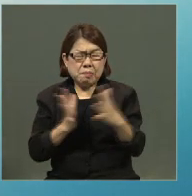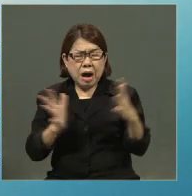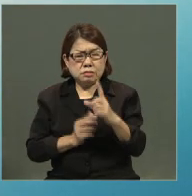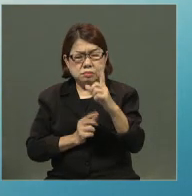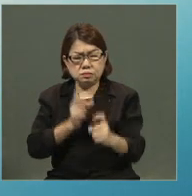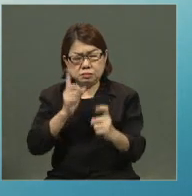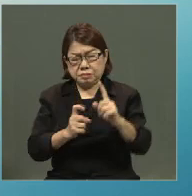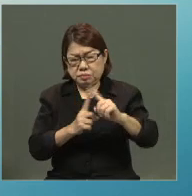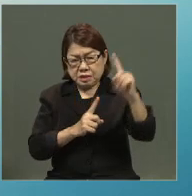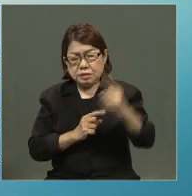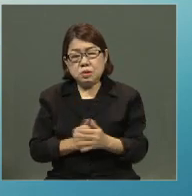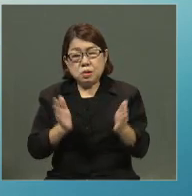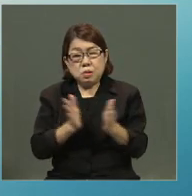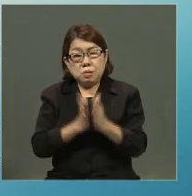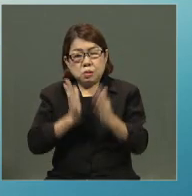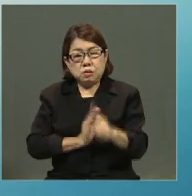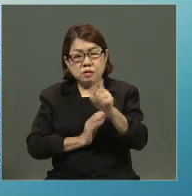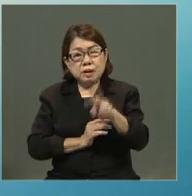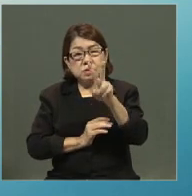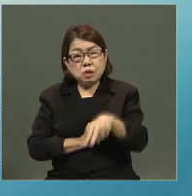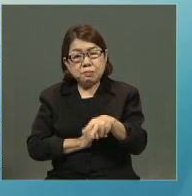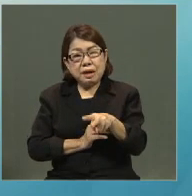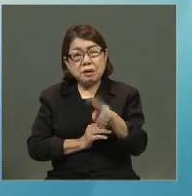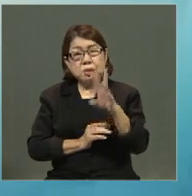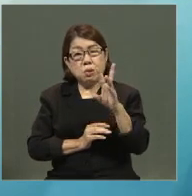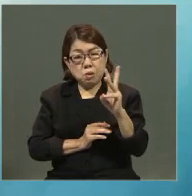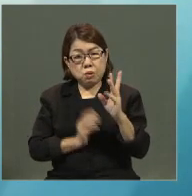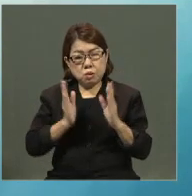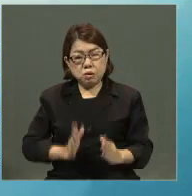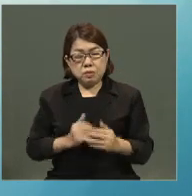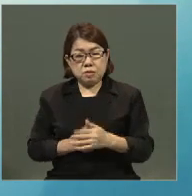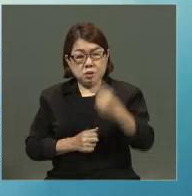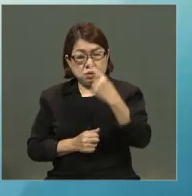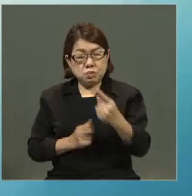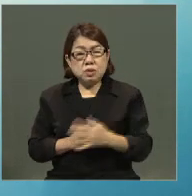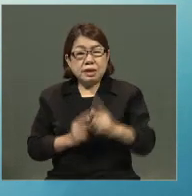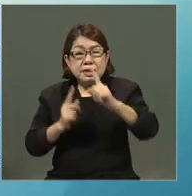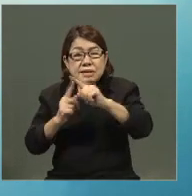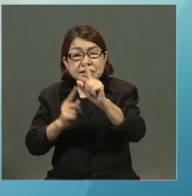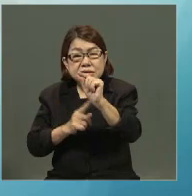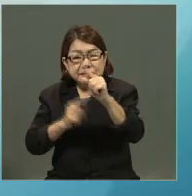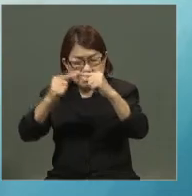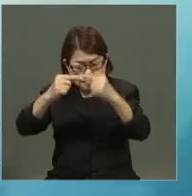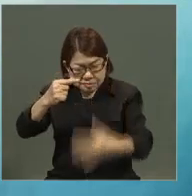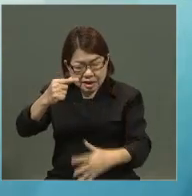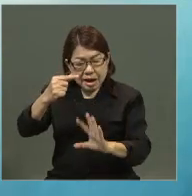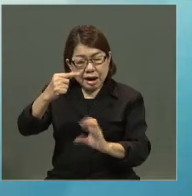นะครับแต่ว่าเอ่อทั้งอินเดียจะเสียชีวิตมากเป็นอันดับที่หนึ่งเลยนะครับ2,000 6รายมาดูใน 21ถึง 50อันดับถัดมานะครับเนเธอร์แลนด์ก็อยู่ที่ในวงนี้นะ